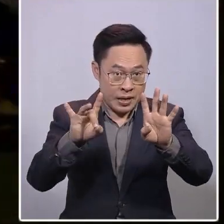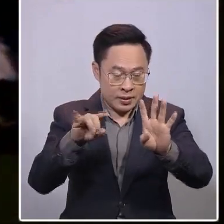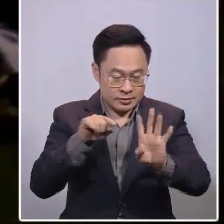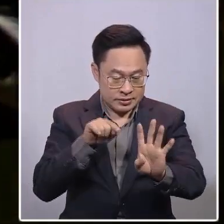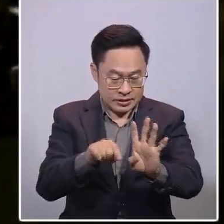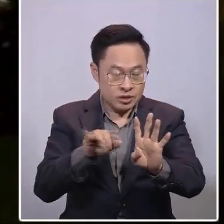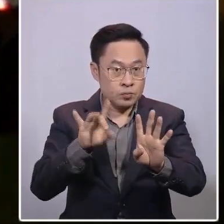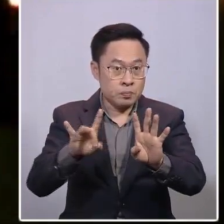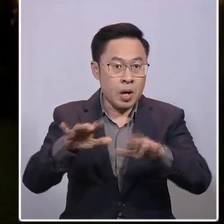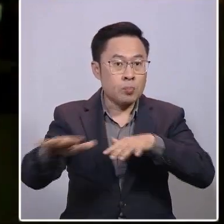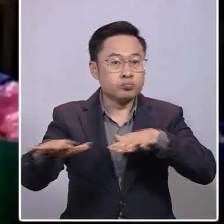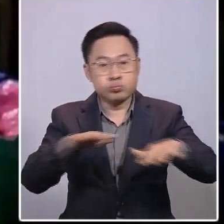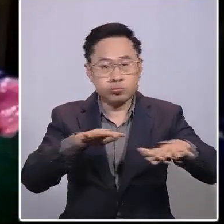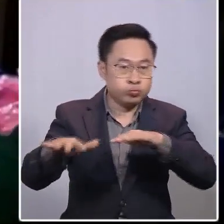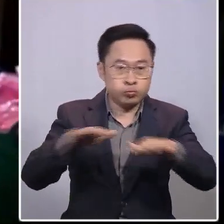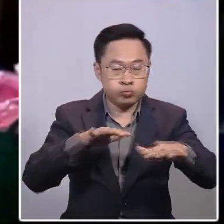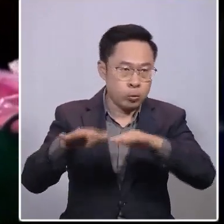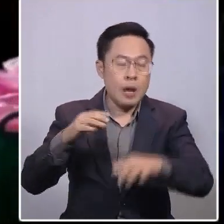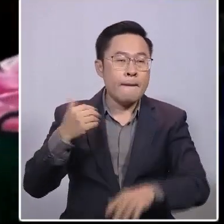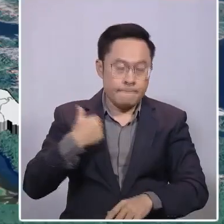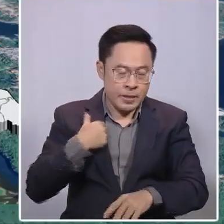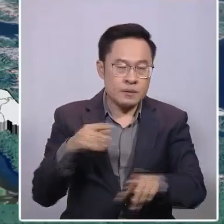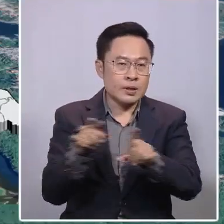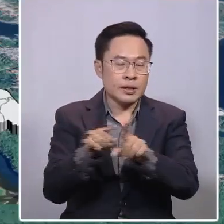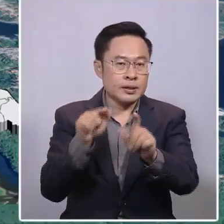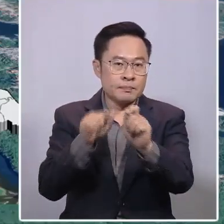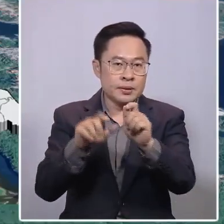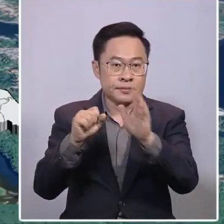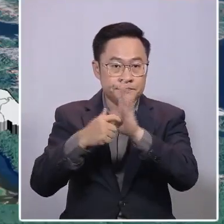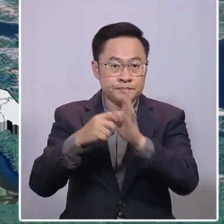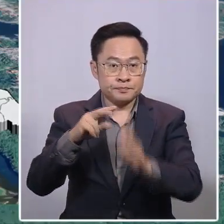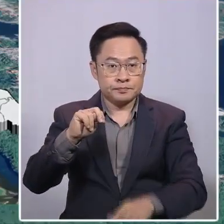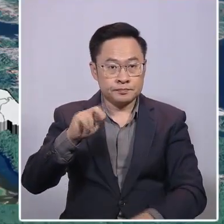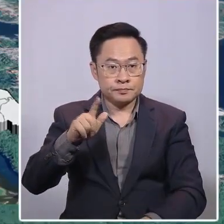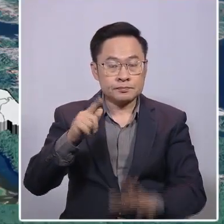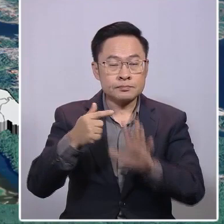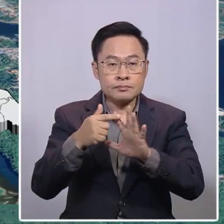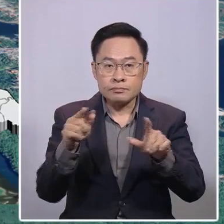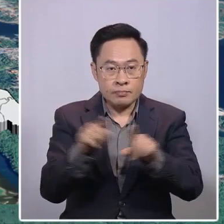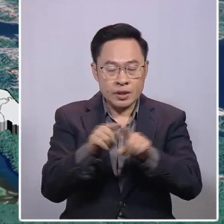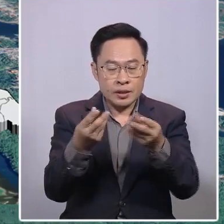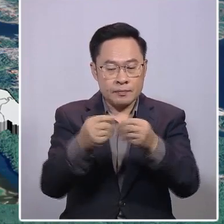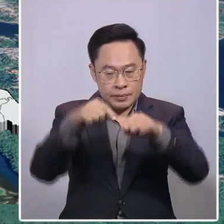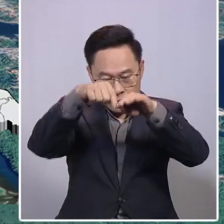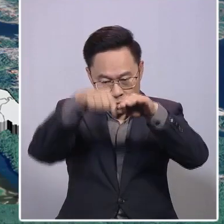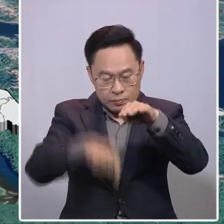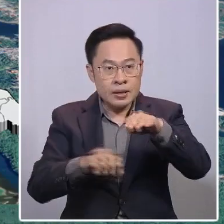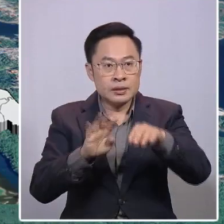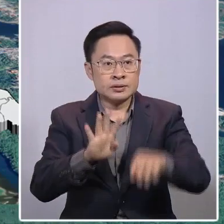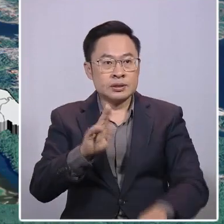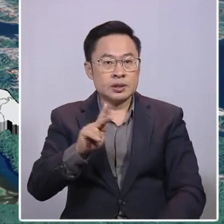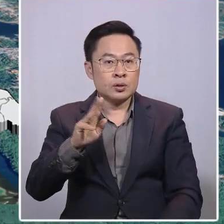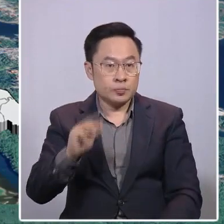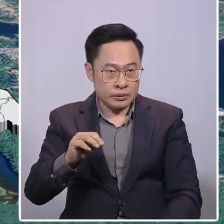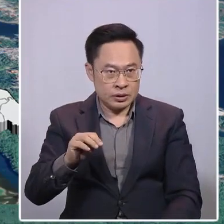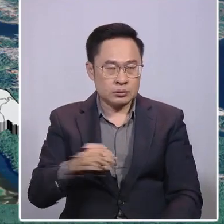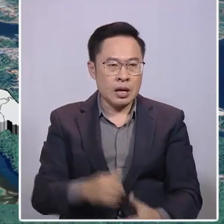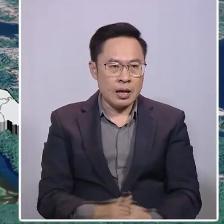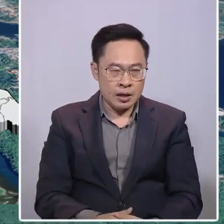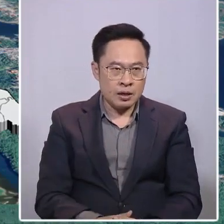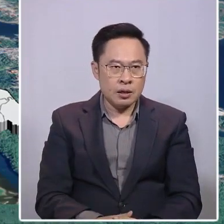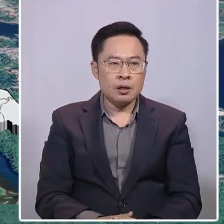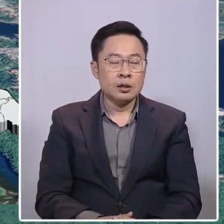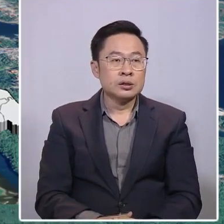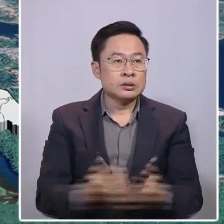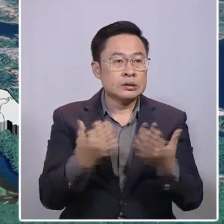ดศูนย์กลางอยู่ที่ตำบลปรังเพลอำเภอสังขละบุรีจังหวัดกาญจนบุรีความลึกก็ประมาณ4กิโลเมตรซึ่งก็น้อยกว่